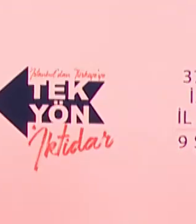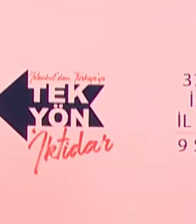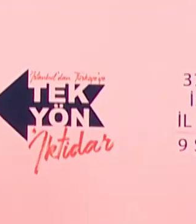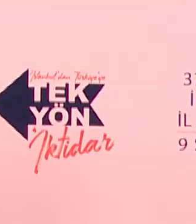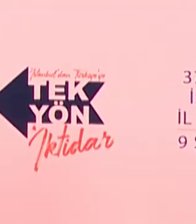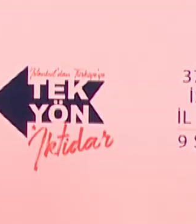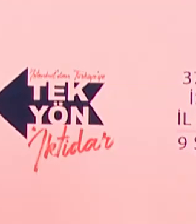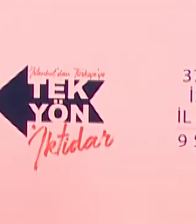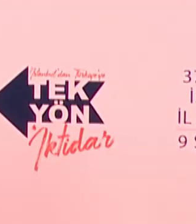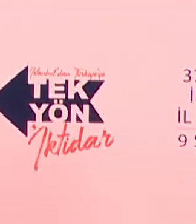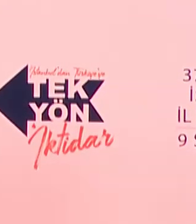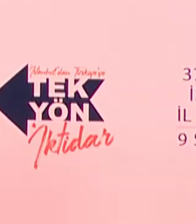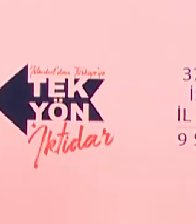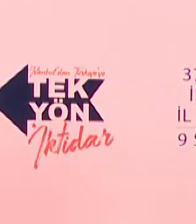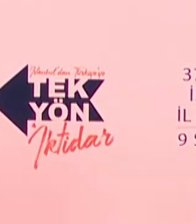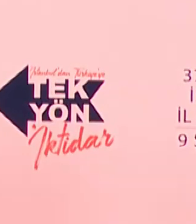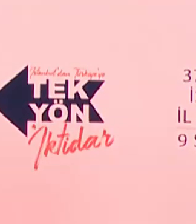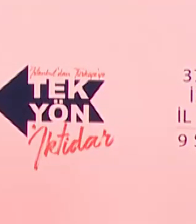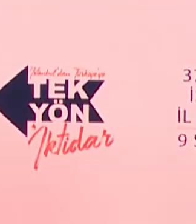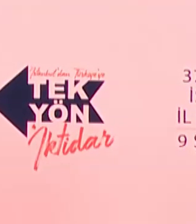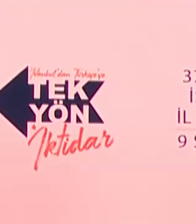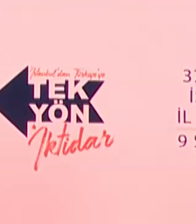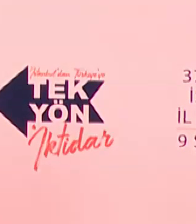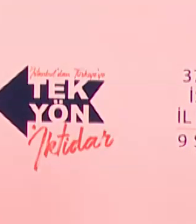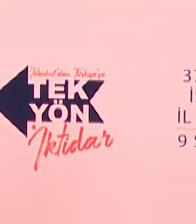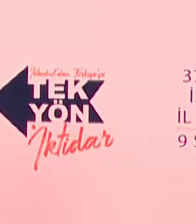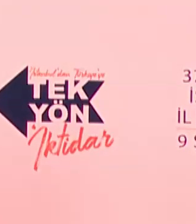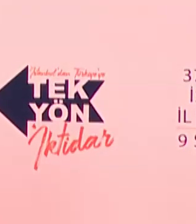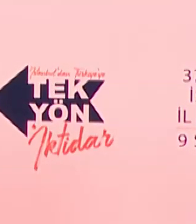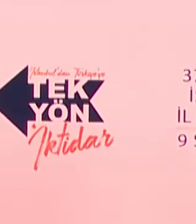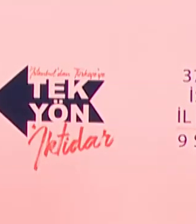şeyi eleştirir. Ama neyin nasıl yapılacağını söylemez.